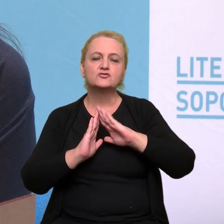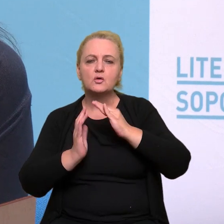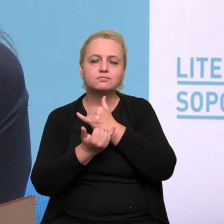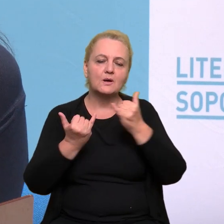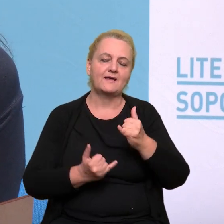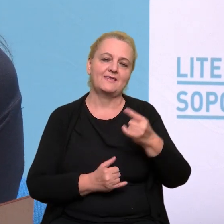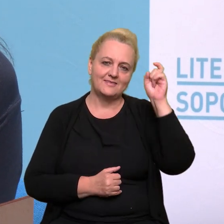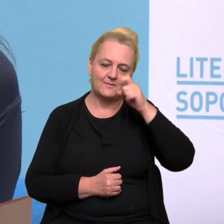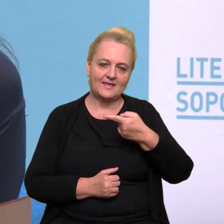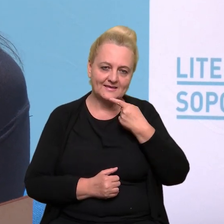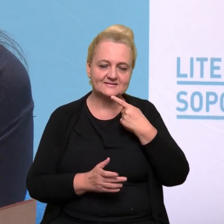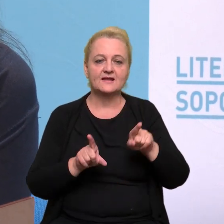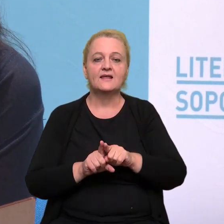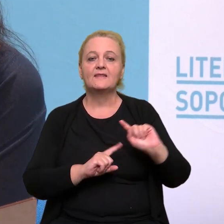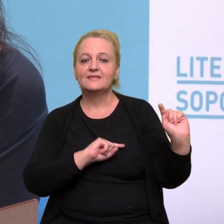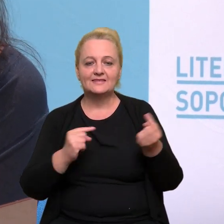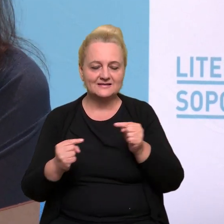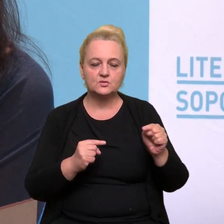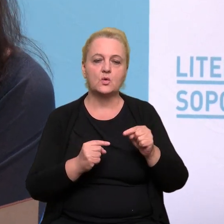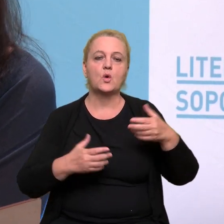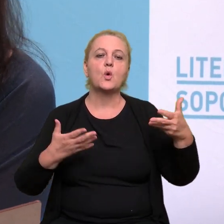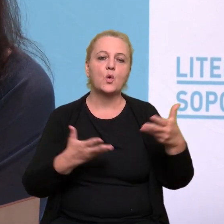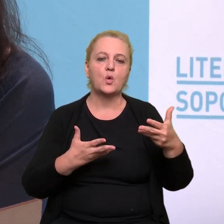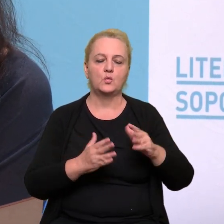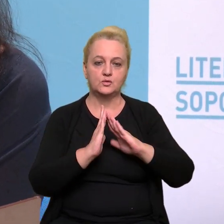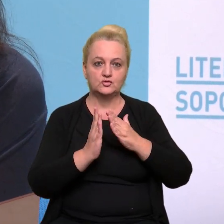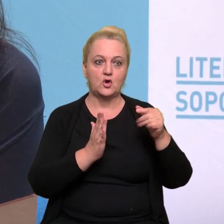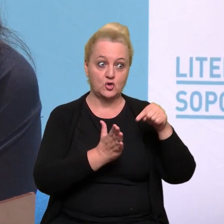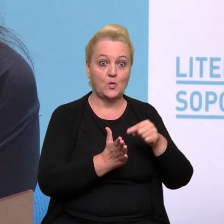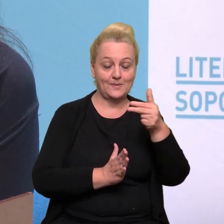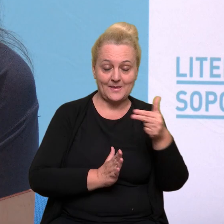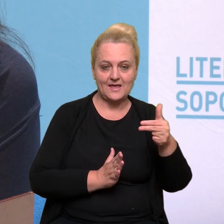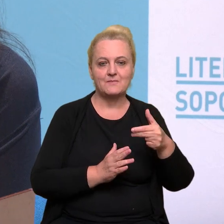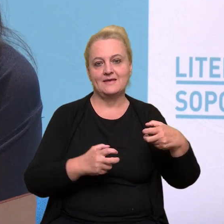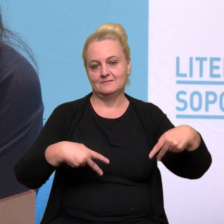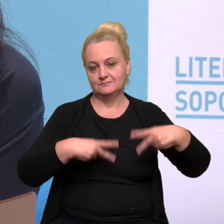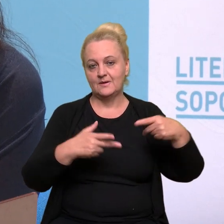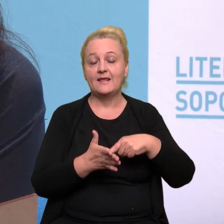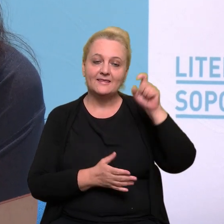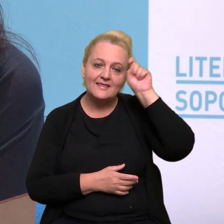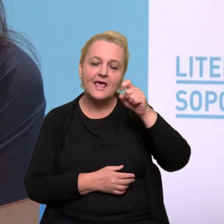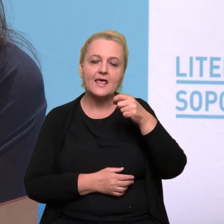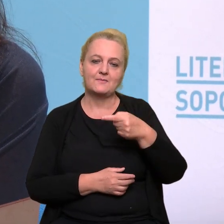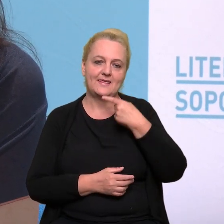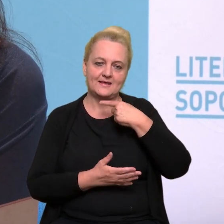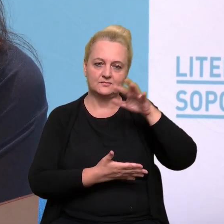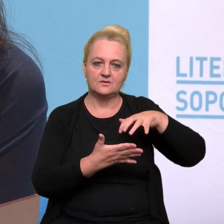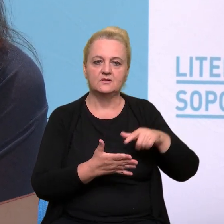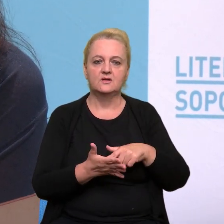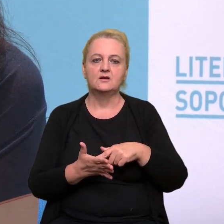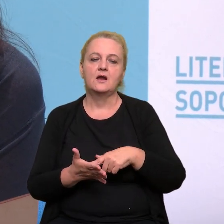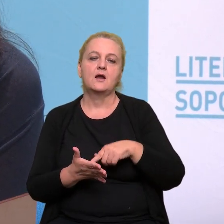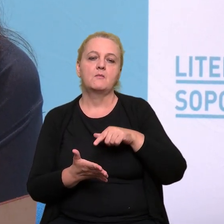oraz dyskusyjny klub książkowy online o tejże literaturze, czyli o literaturze niemieckojęzycznej pod tytułem Buch,